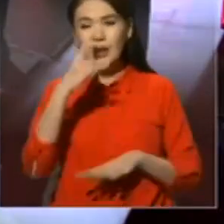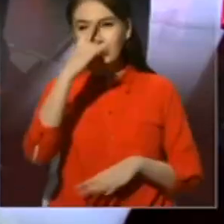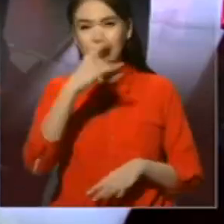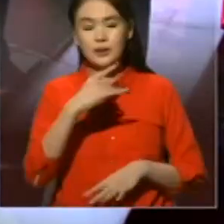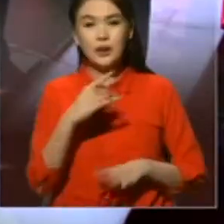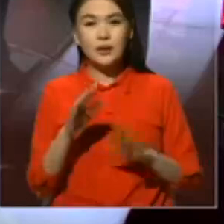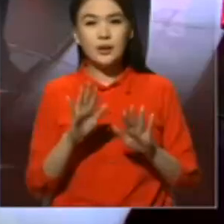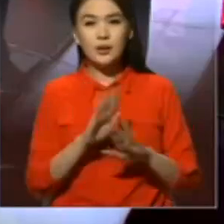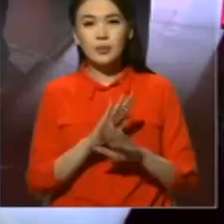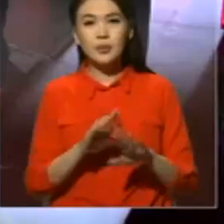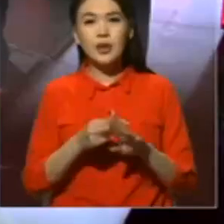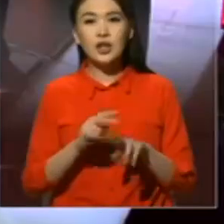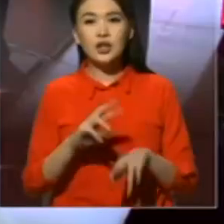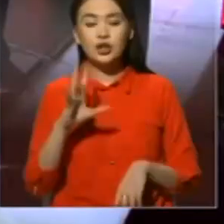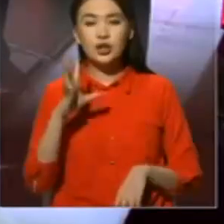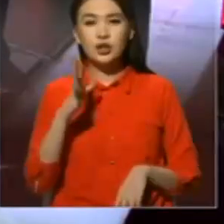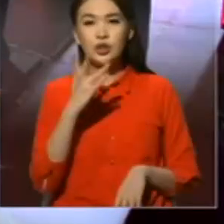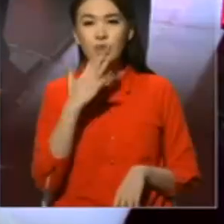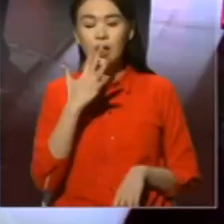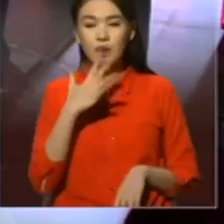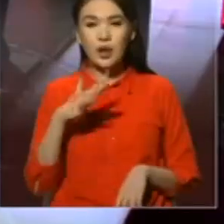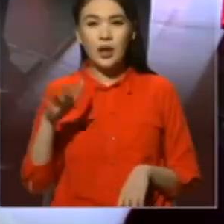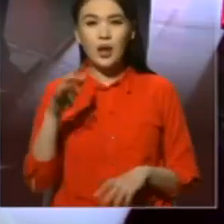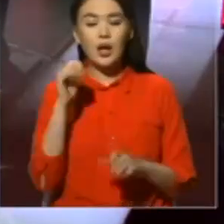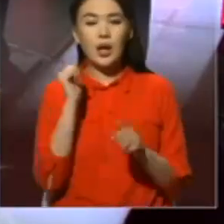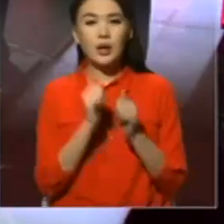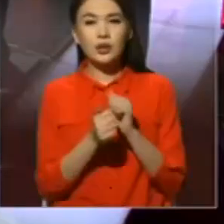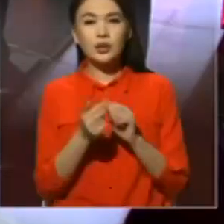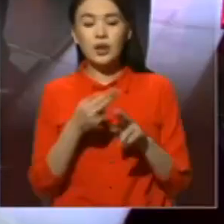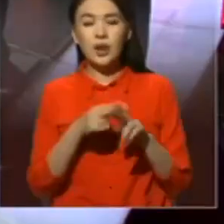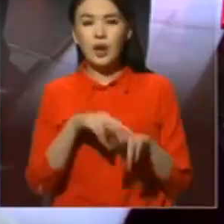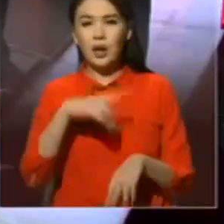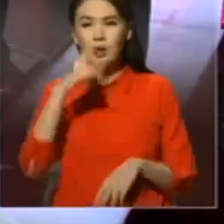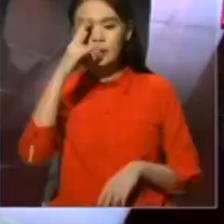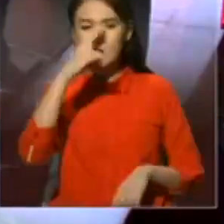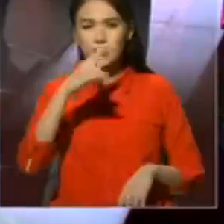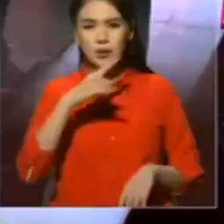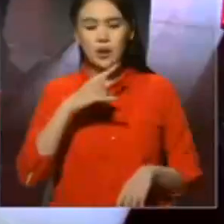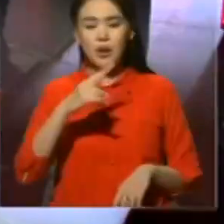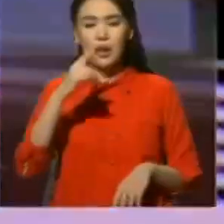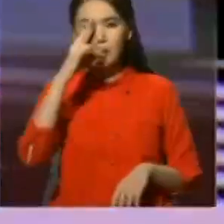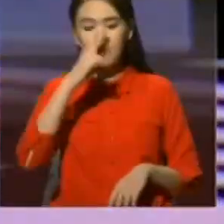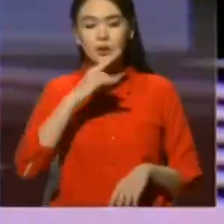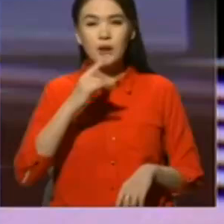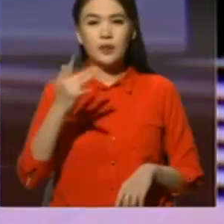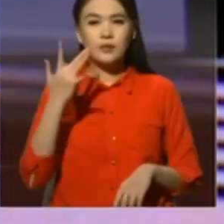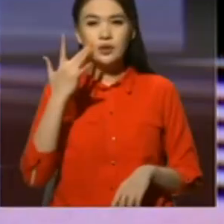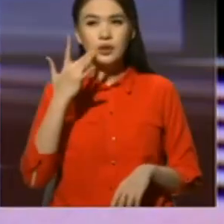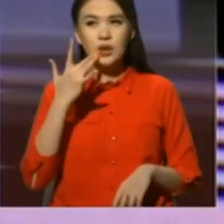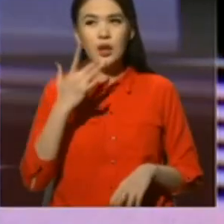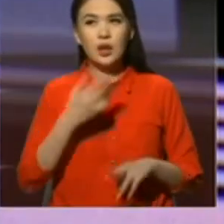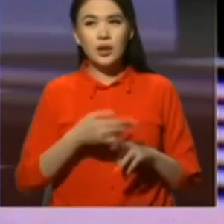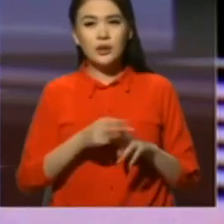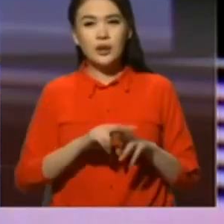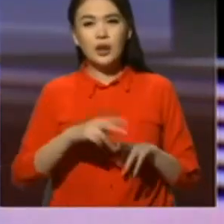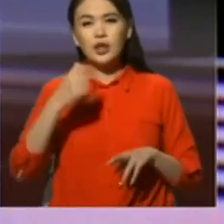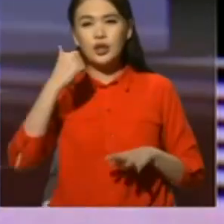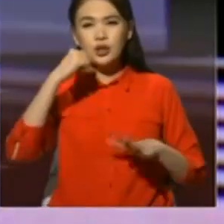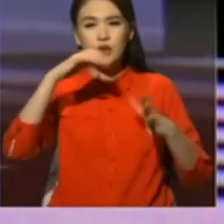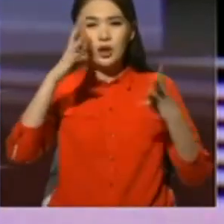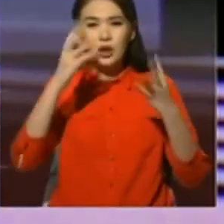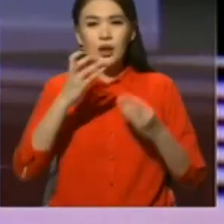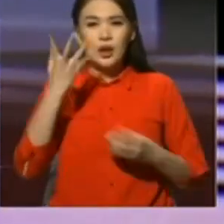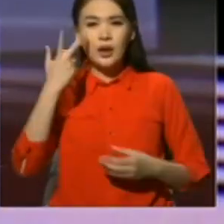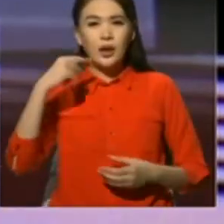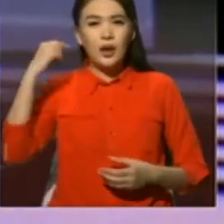емес, яғни шетелде біз әрқашанда қазақстандық, қазақ деп жүреміз. Мен өзім мынау кеше